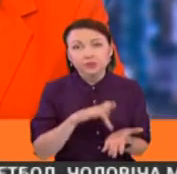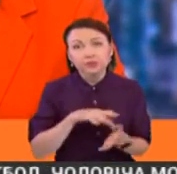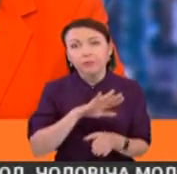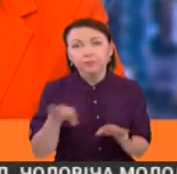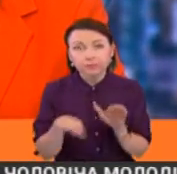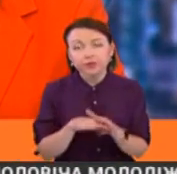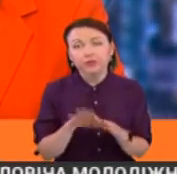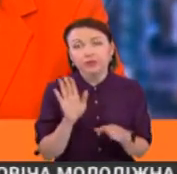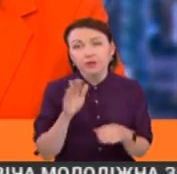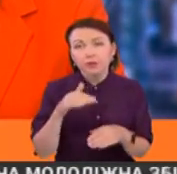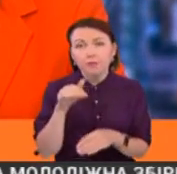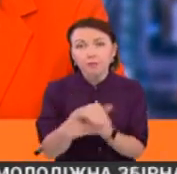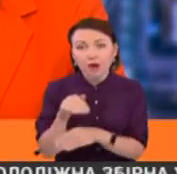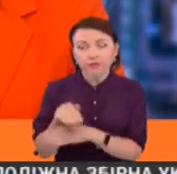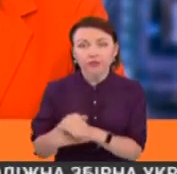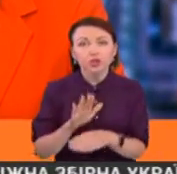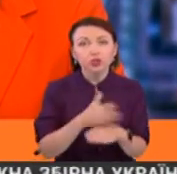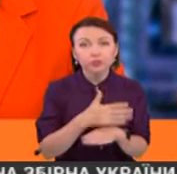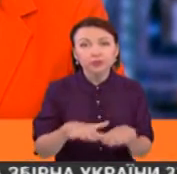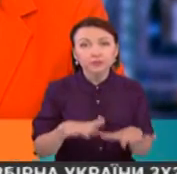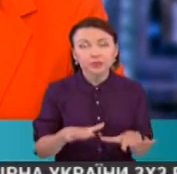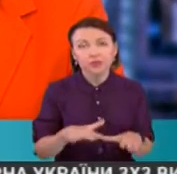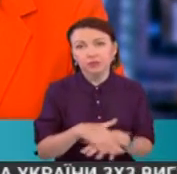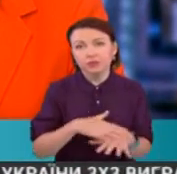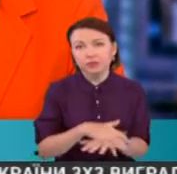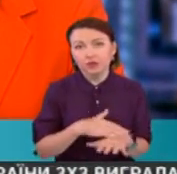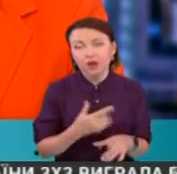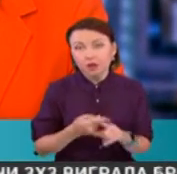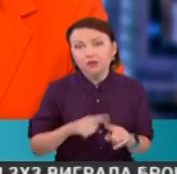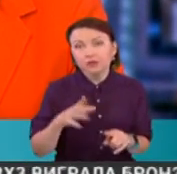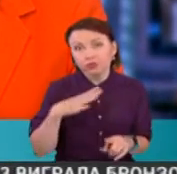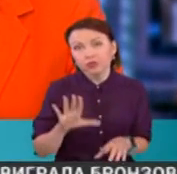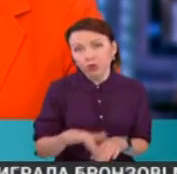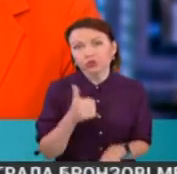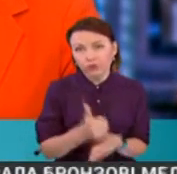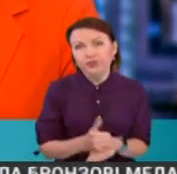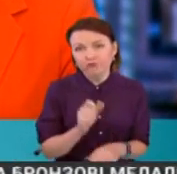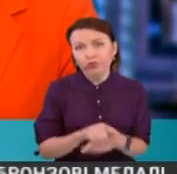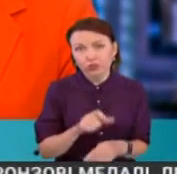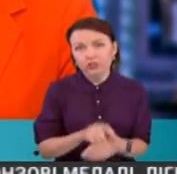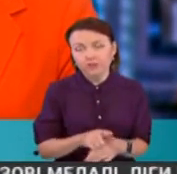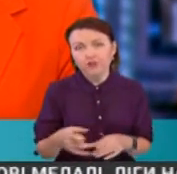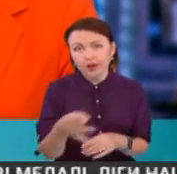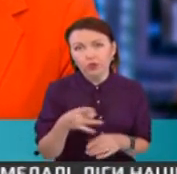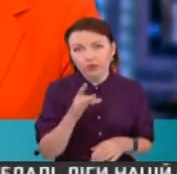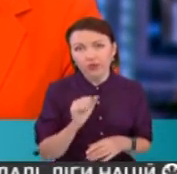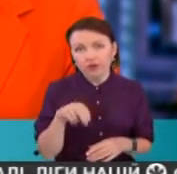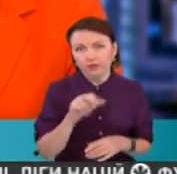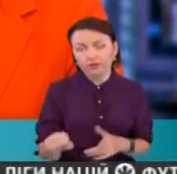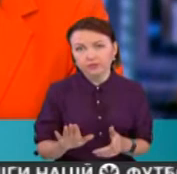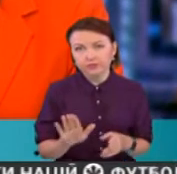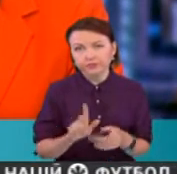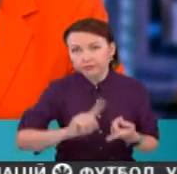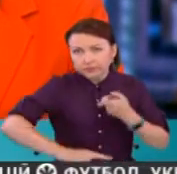вони розподіляли місця на базарах. Оце були основні функції районних рад. Якщо